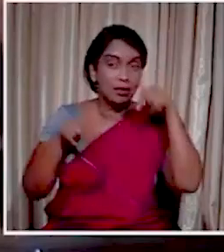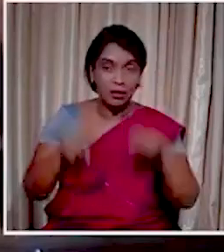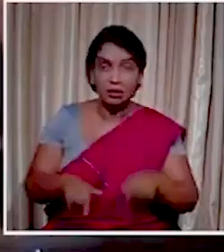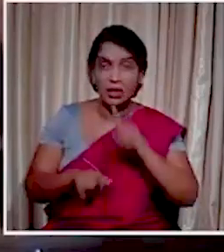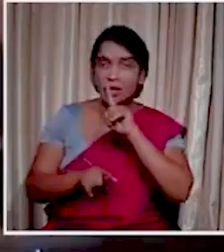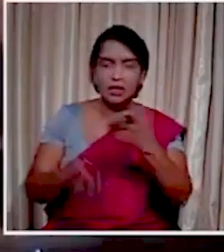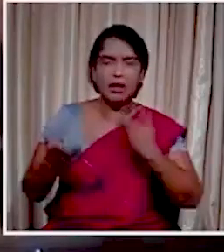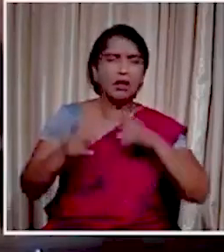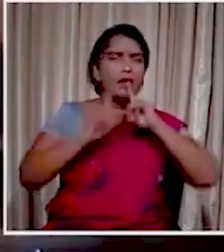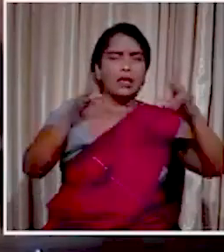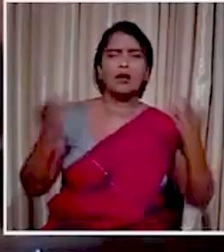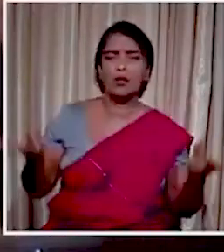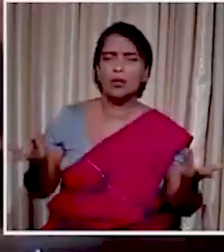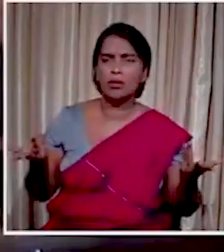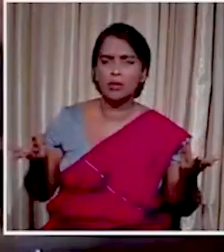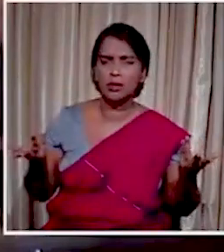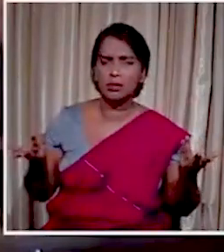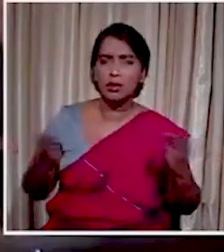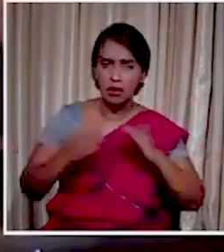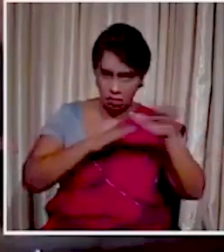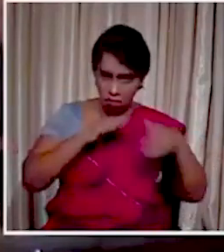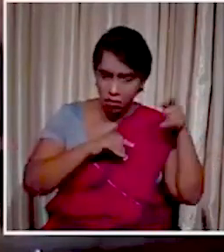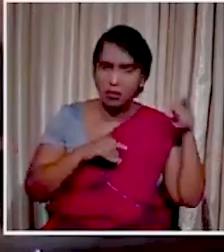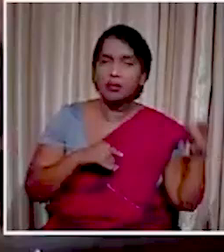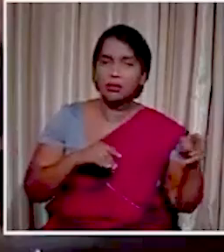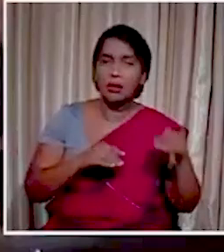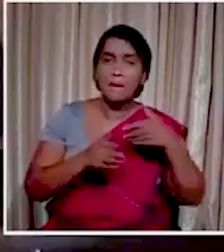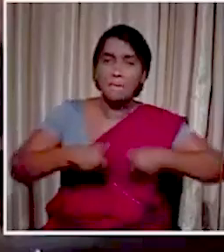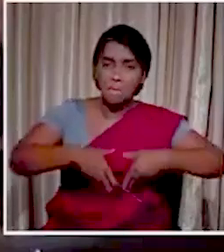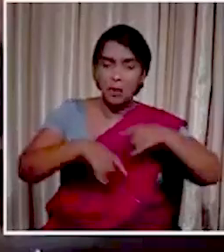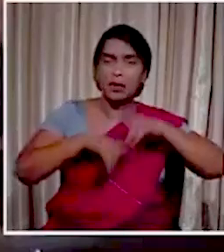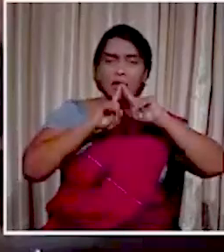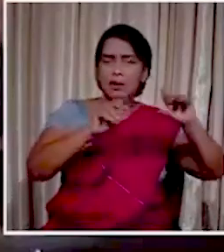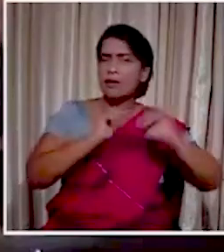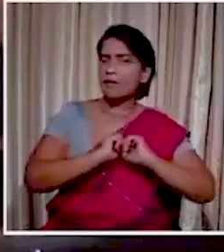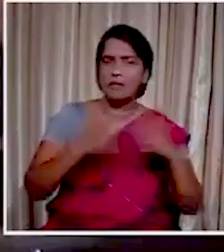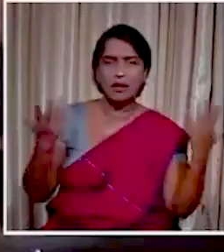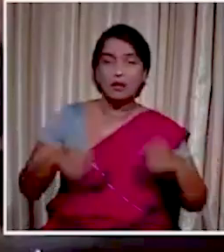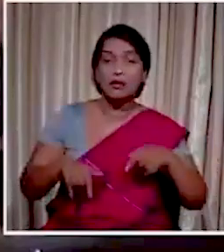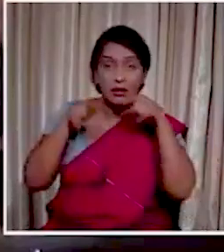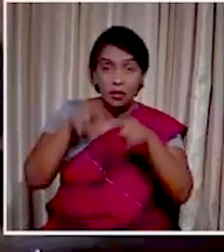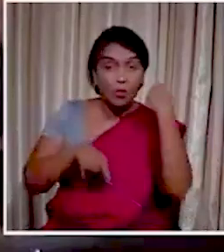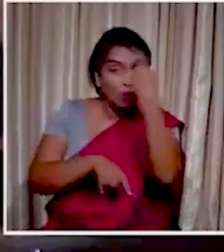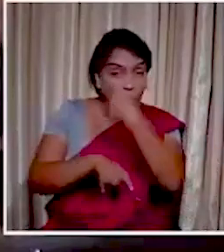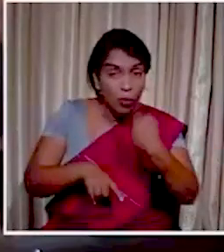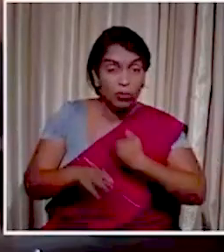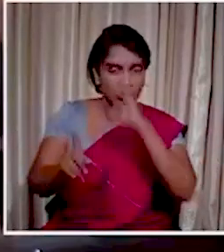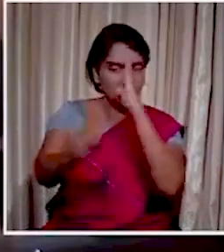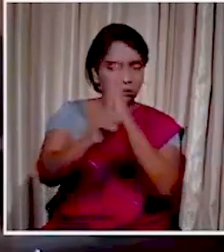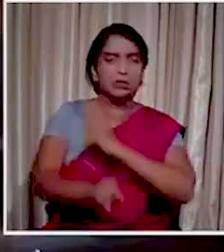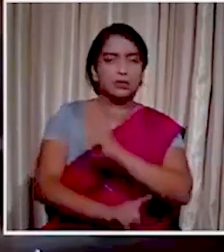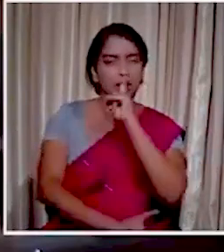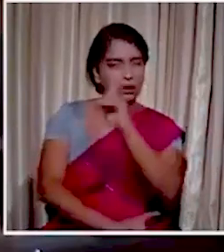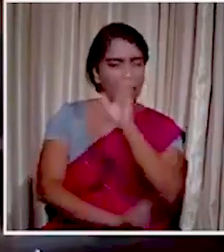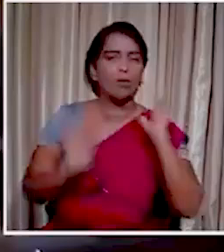නැත්තම් කොතනද කියන්නේ මේක ගමට ගිහිල්ලා මන්සන්දියට ගිහිල්ලා කියලා වැඩක් නැහැ මේ ඇගේ මූණටම මේක ප්‍රකාශනපත් කළ